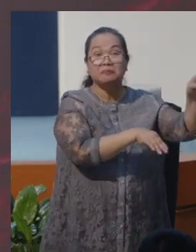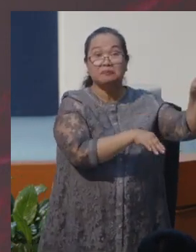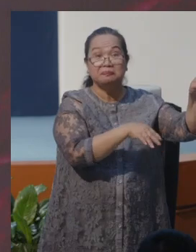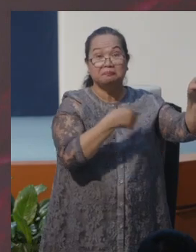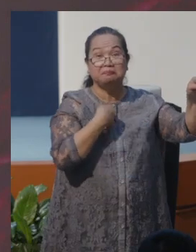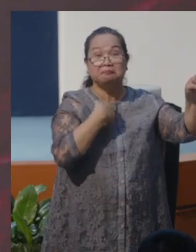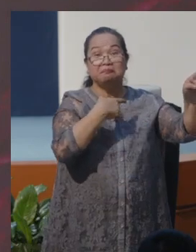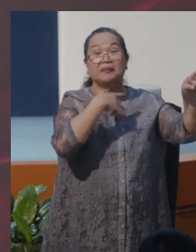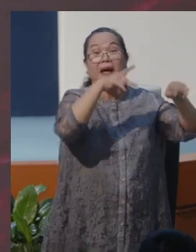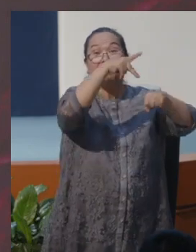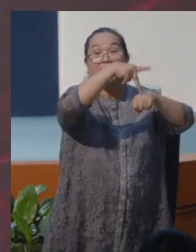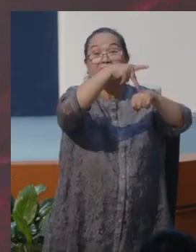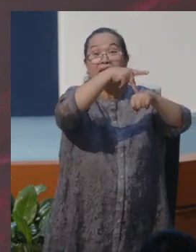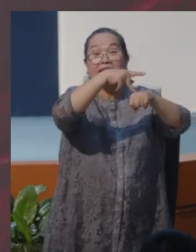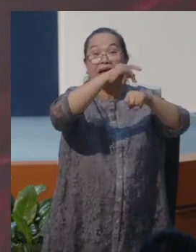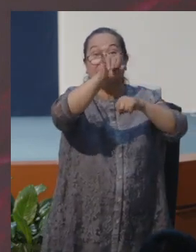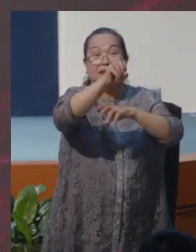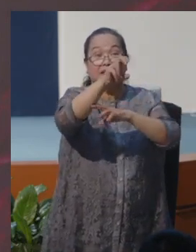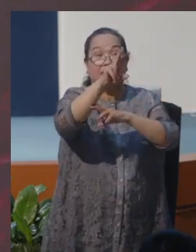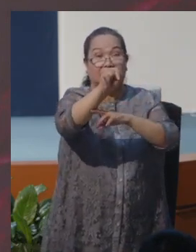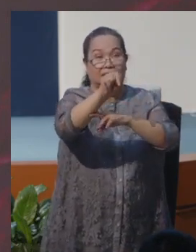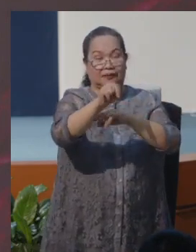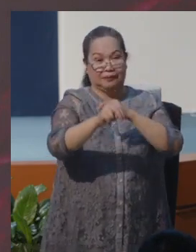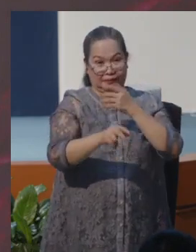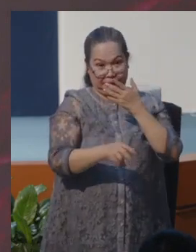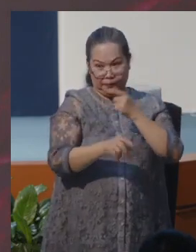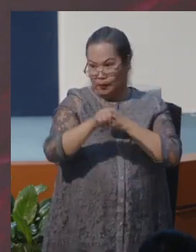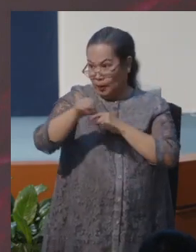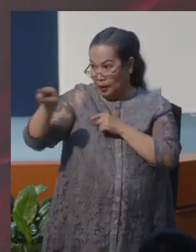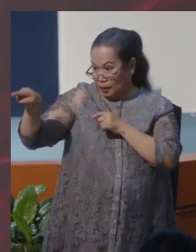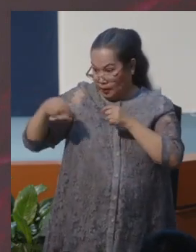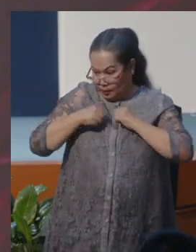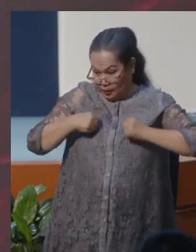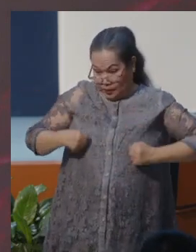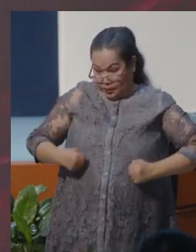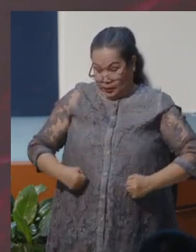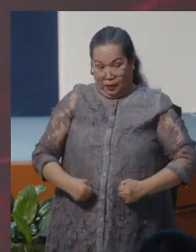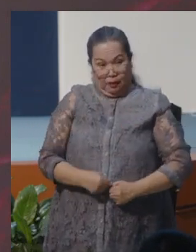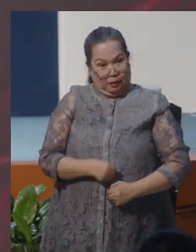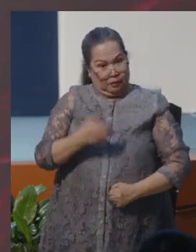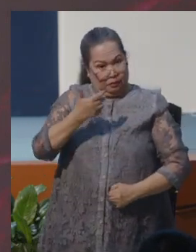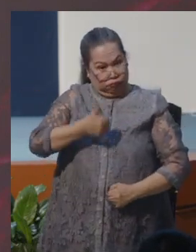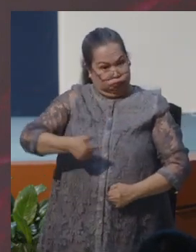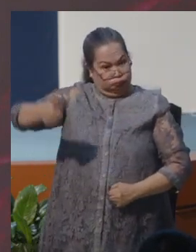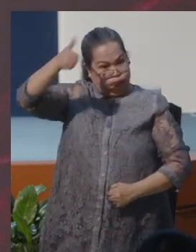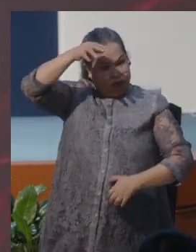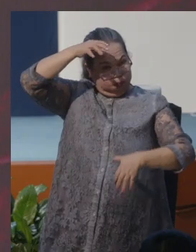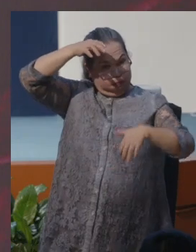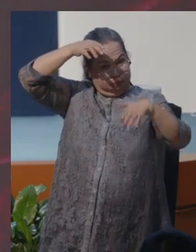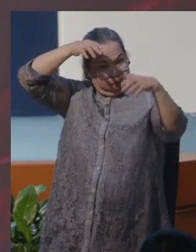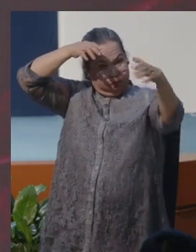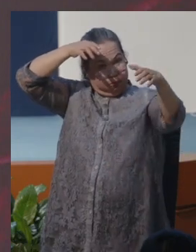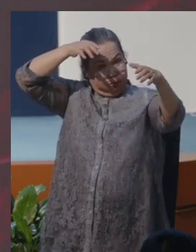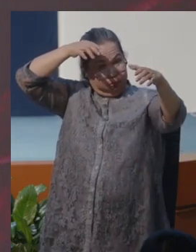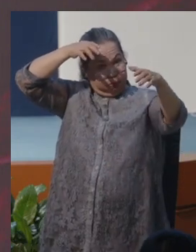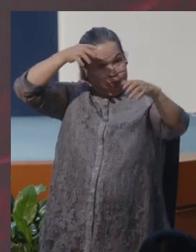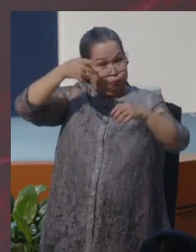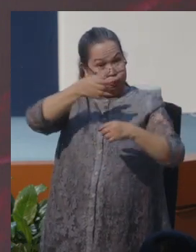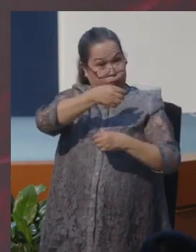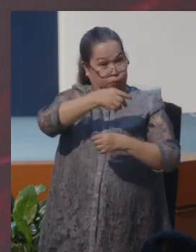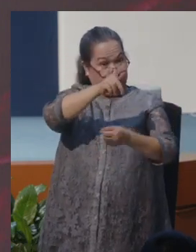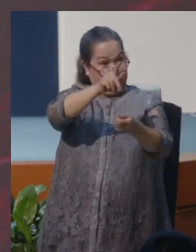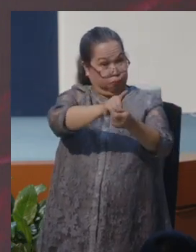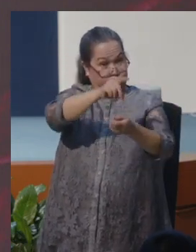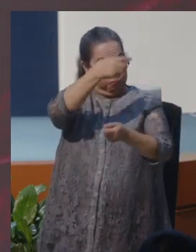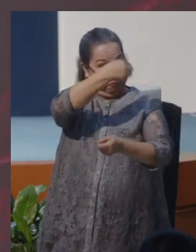ng Sanhedrin, siguro may mga PhD sila sa galing sa isang yeshiva upang matutunan ng lahat ng batas